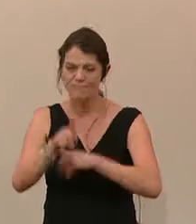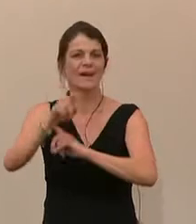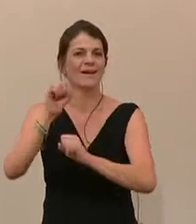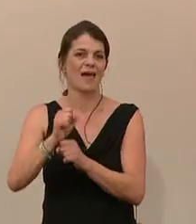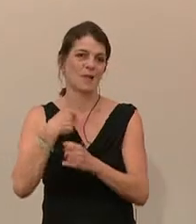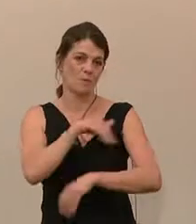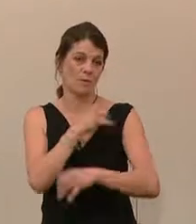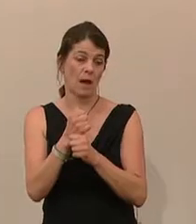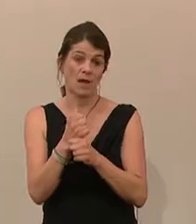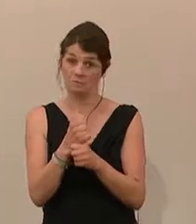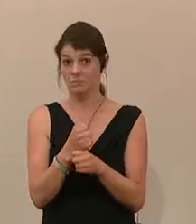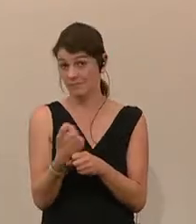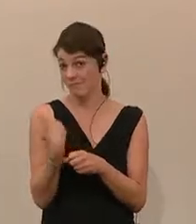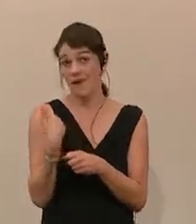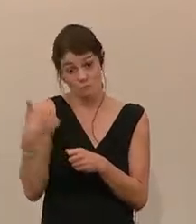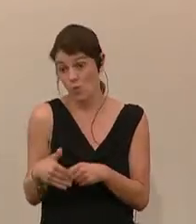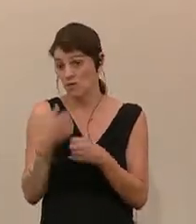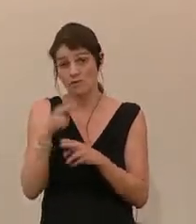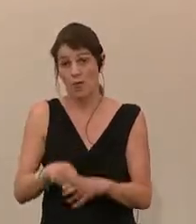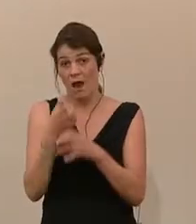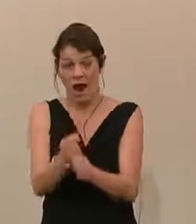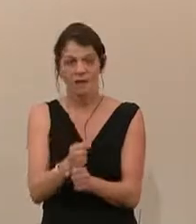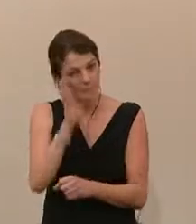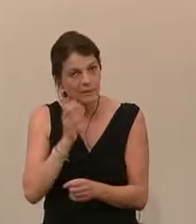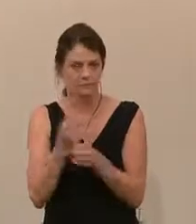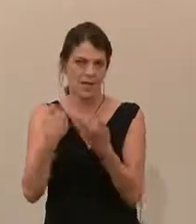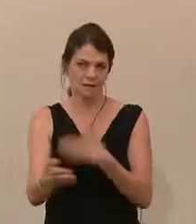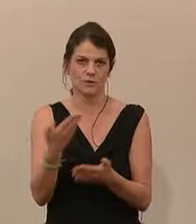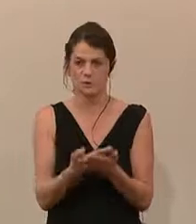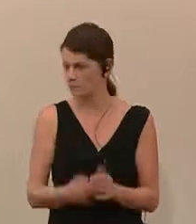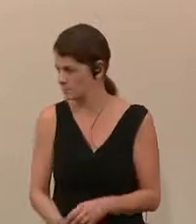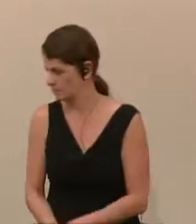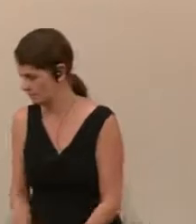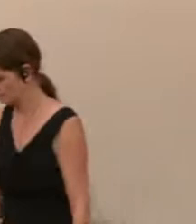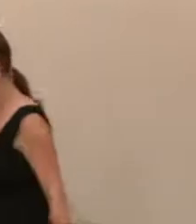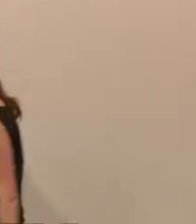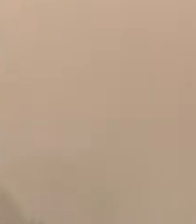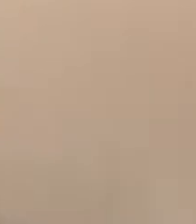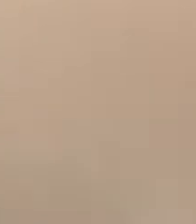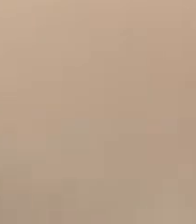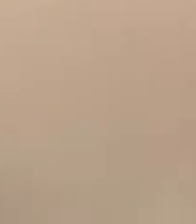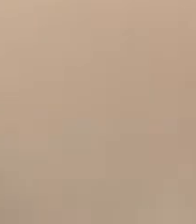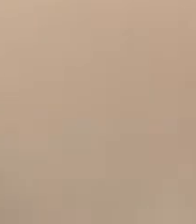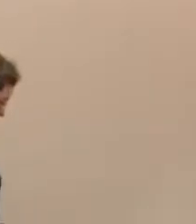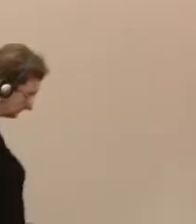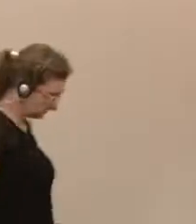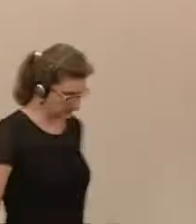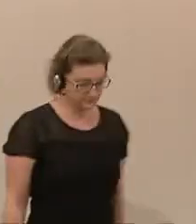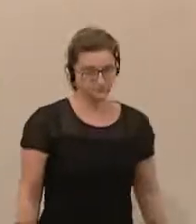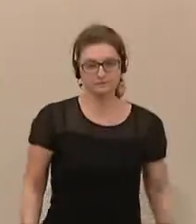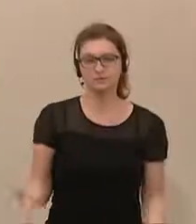schuldig, machen wir das. Das Niveau der Aufgabenstellungen